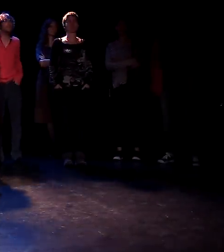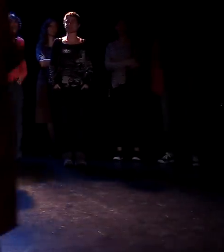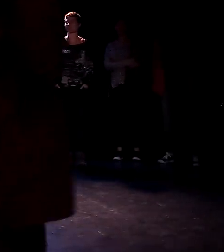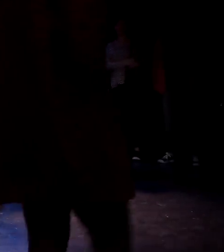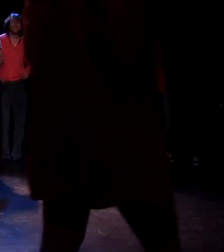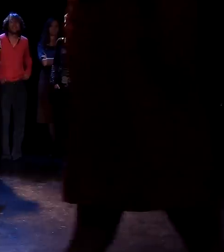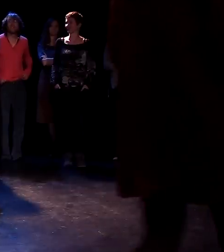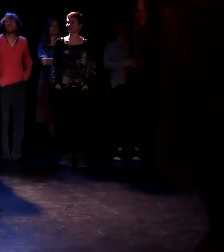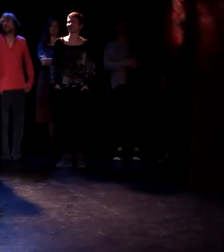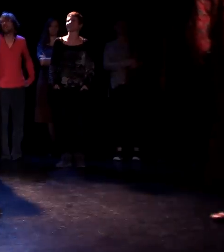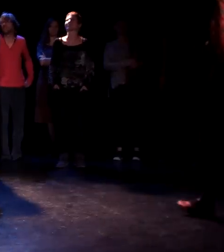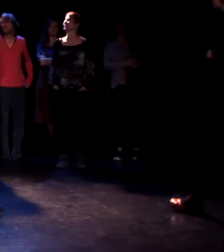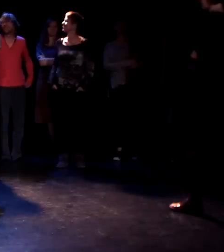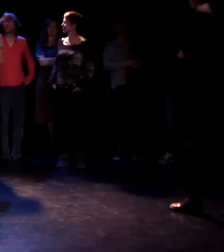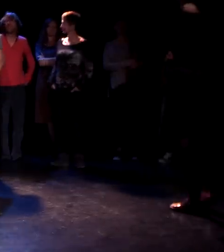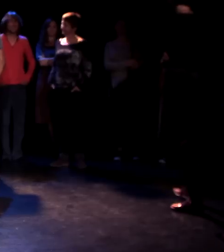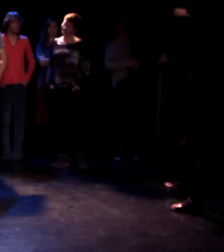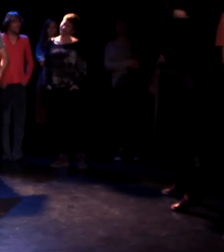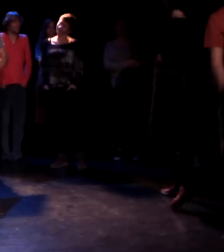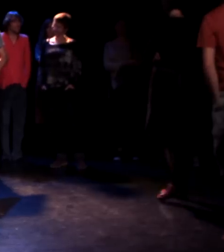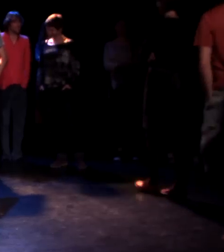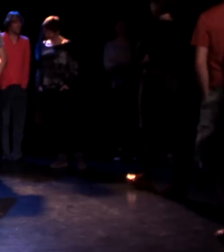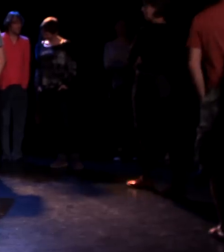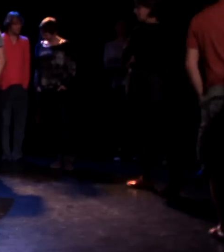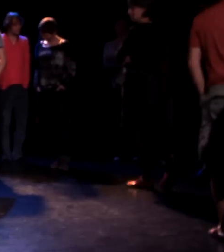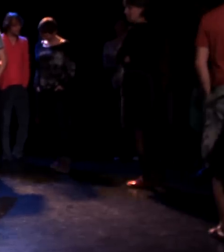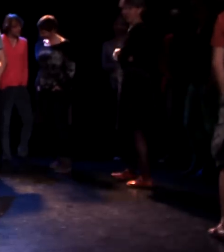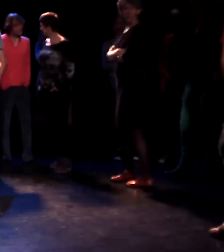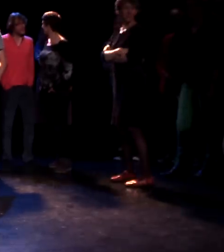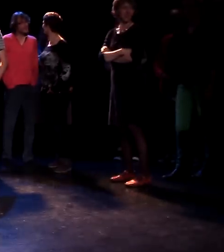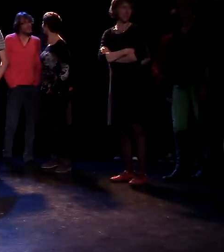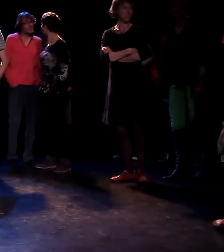Ouais, peut-être tu peux allumer un peu plus la salle, Martin, je sais pas.